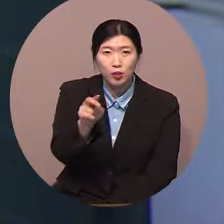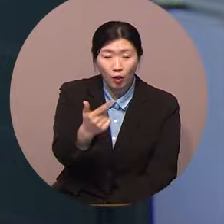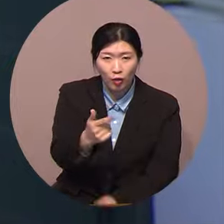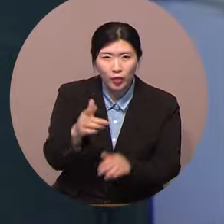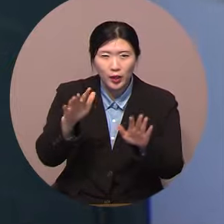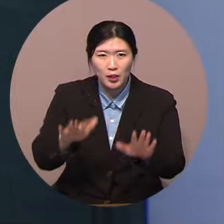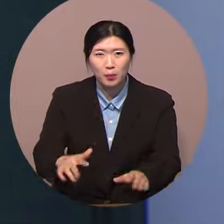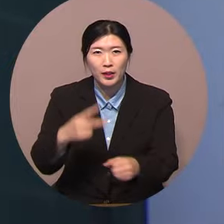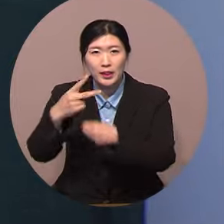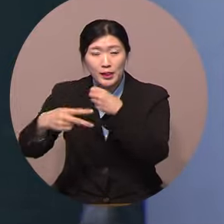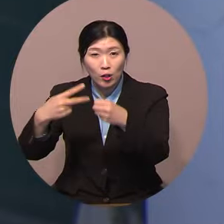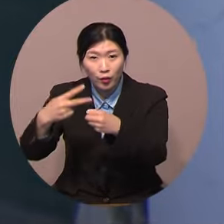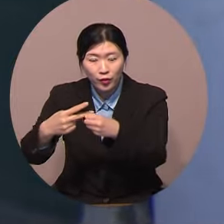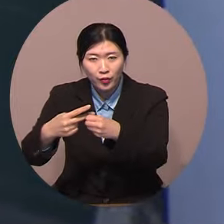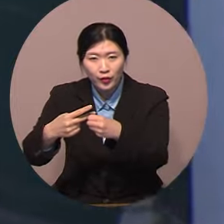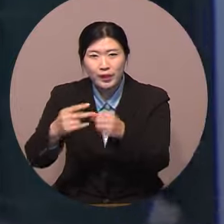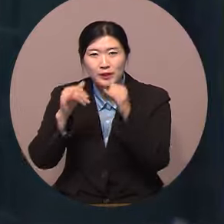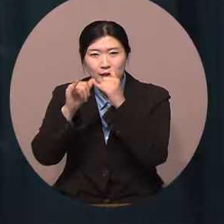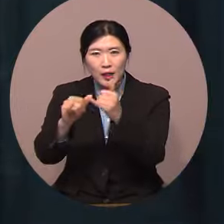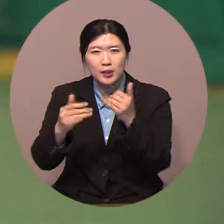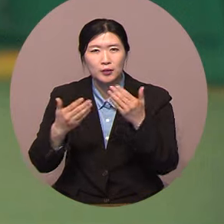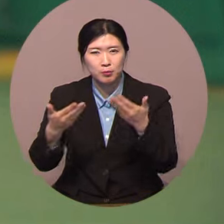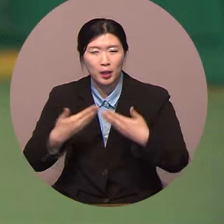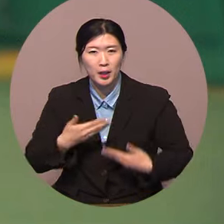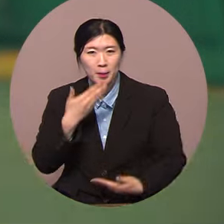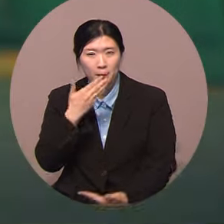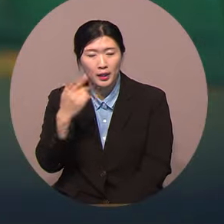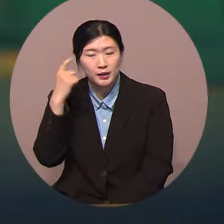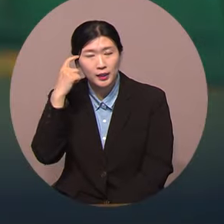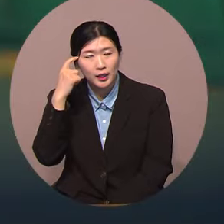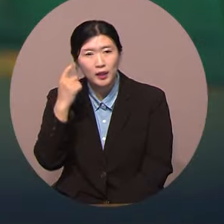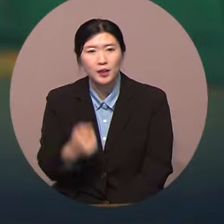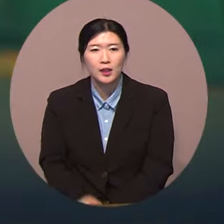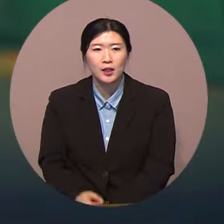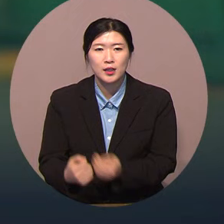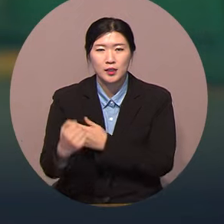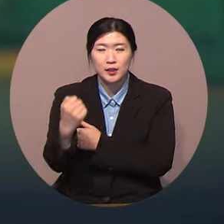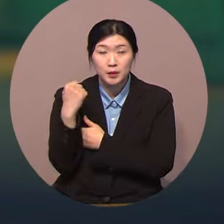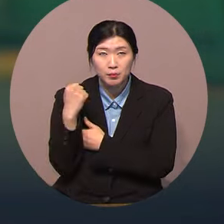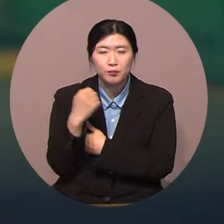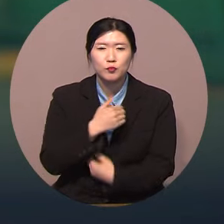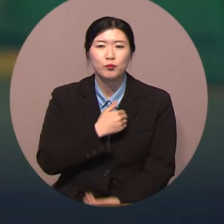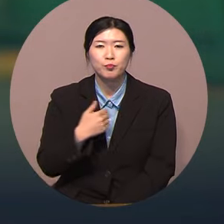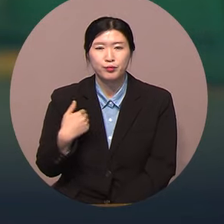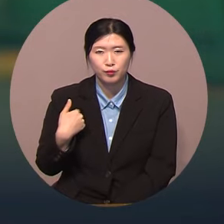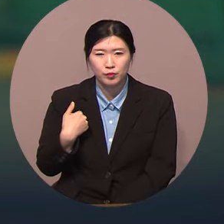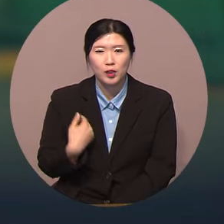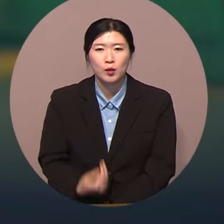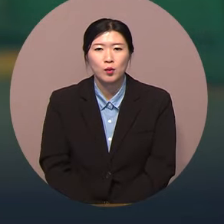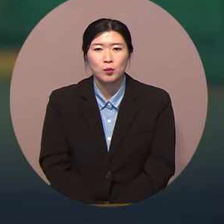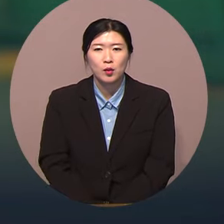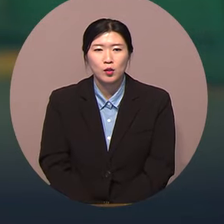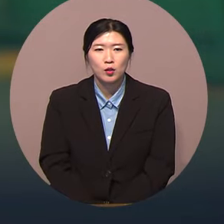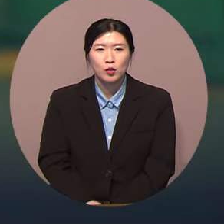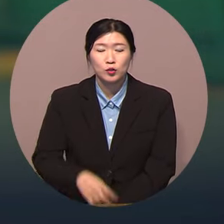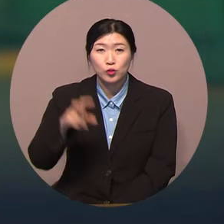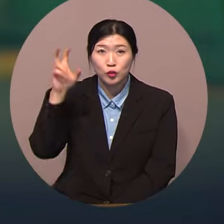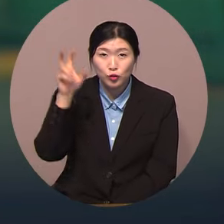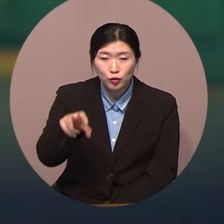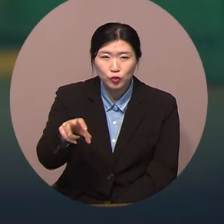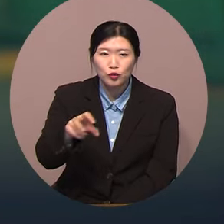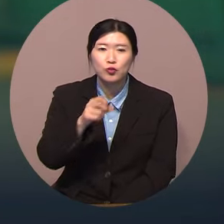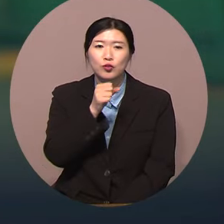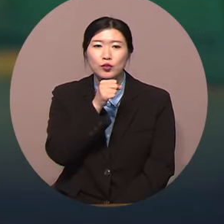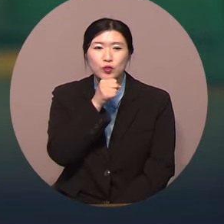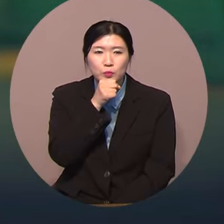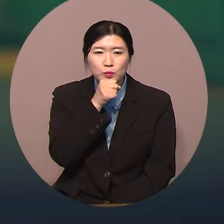차의 도약을 꿈꾸고 있습니다. 파워나 이런 부분들이 상당히 좋은 것 같고 투수들 같은 경우에는 뭐 투구 밸런스나